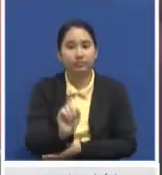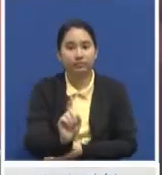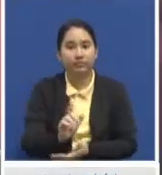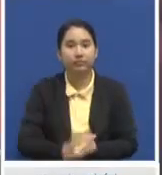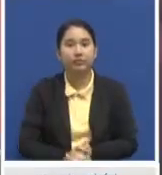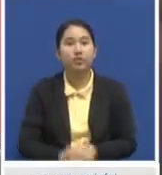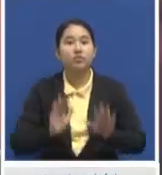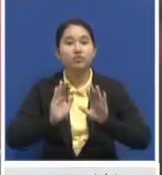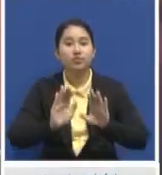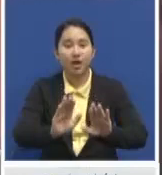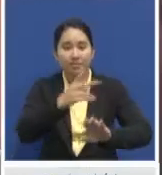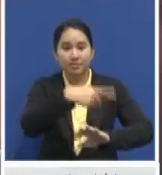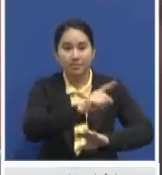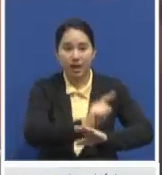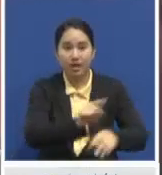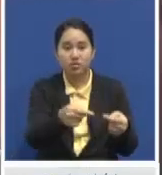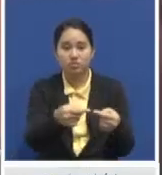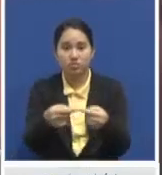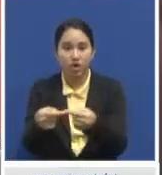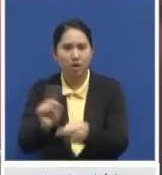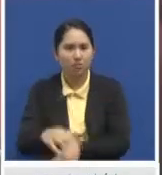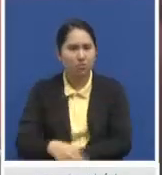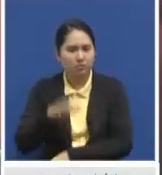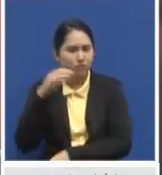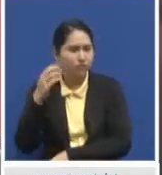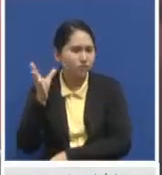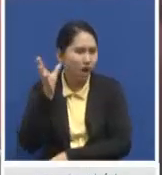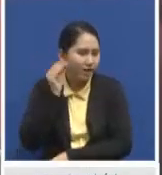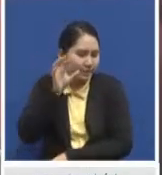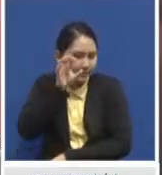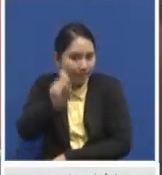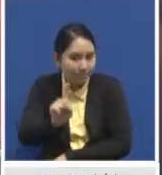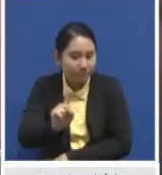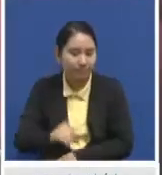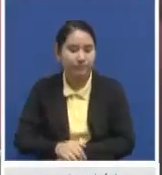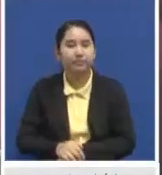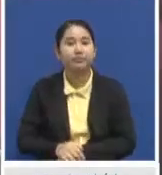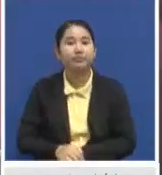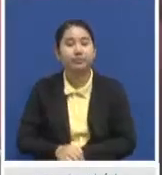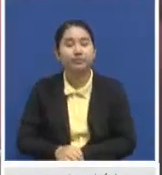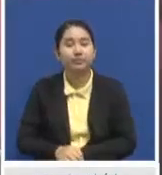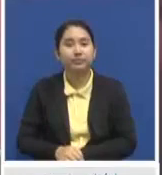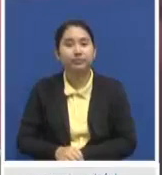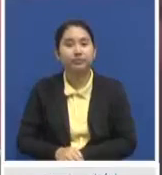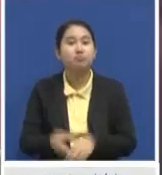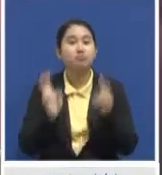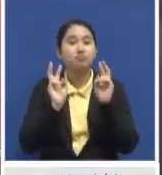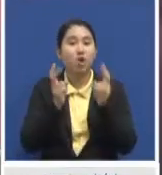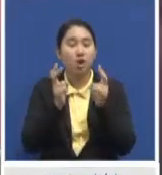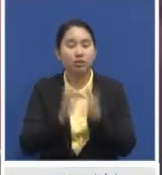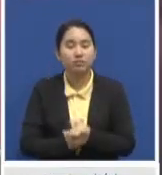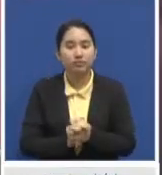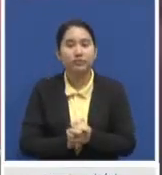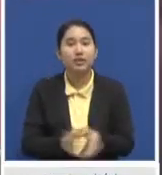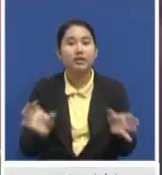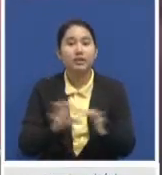ผ่านท่านประธานรัฐสภาไปจับใจความได้3ประเด็นด้วยกันนะครับประเด็นแรกคือประเด็นของเรื่องของ